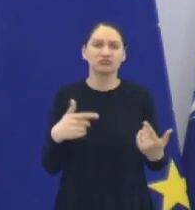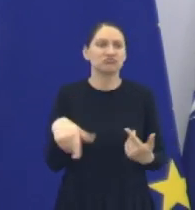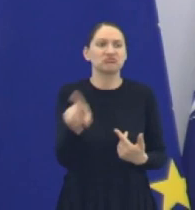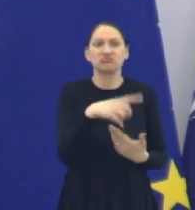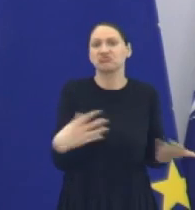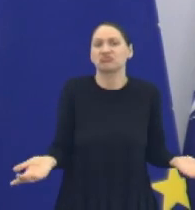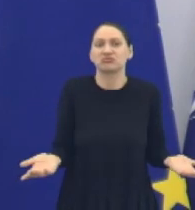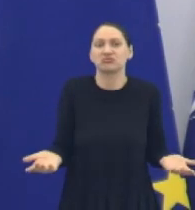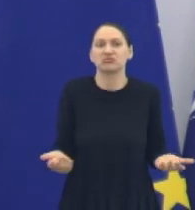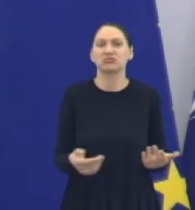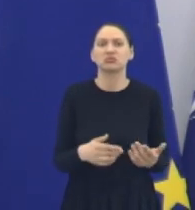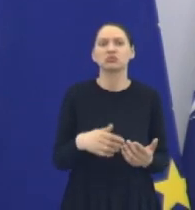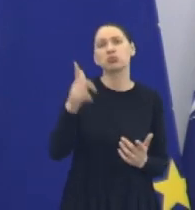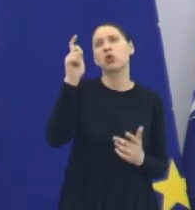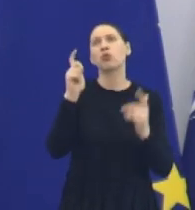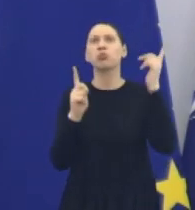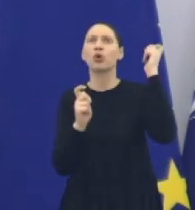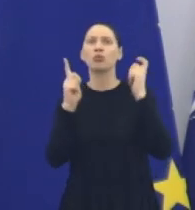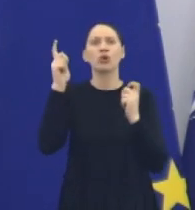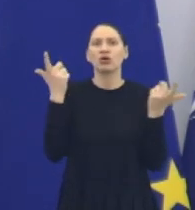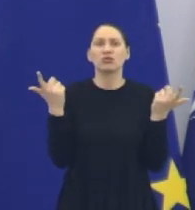šūvis į orą, tuščias šūvis.